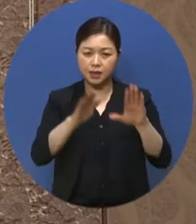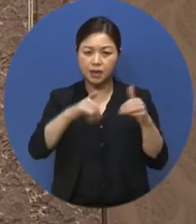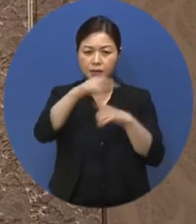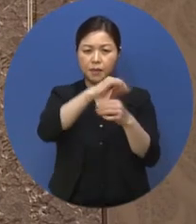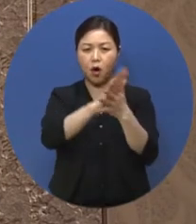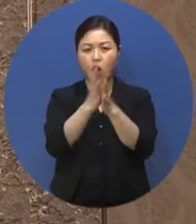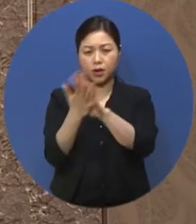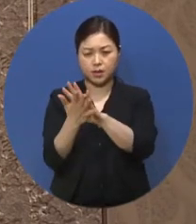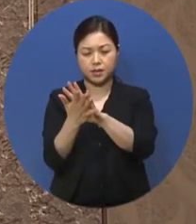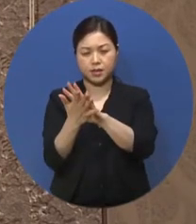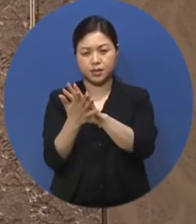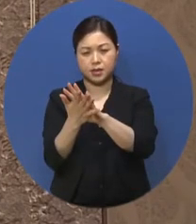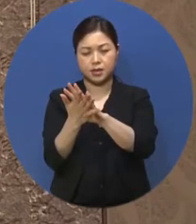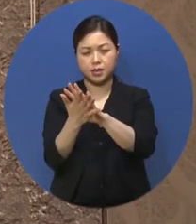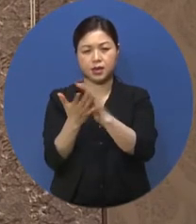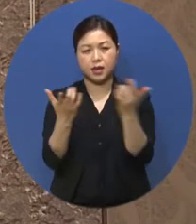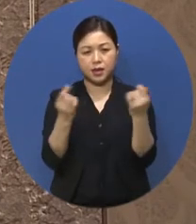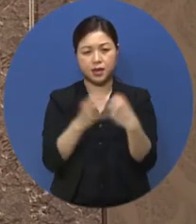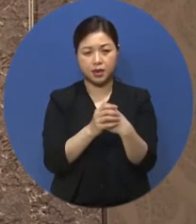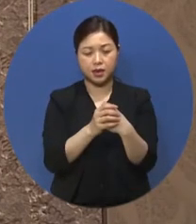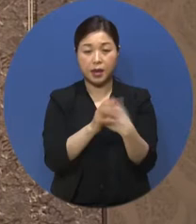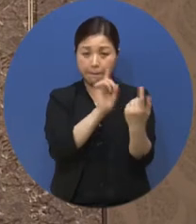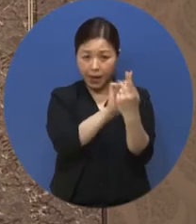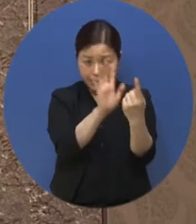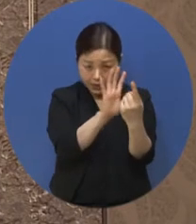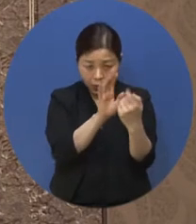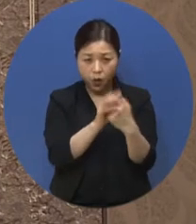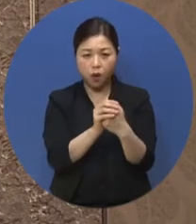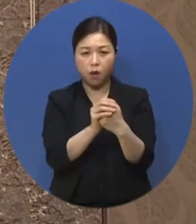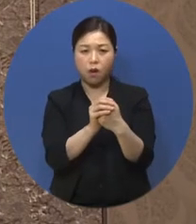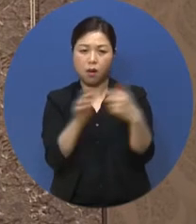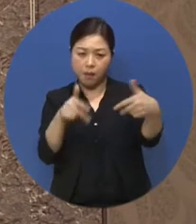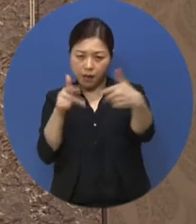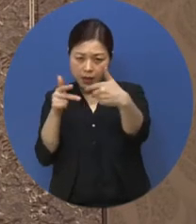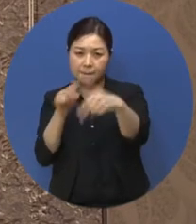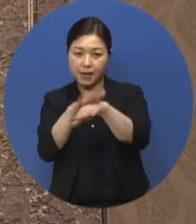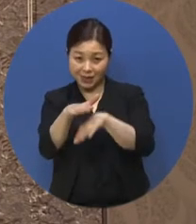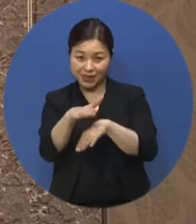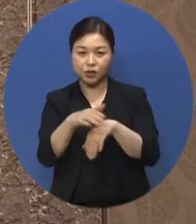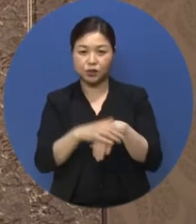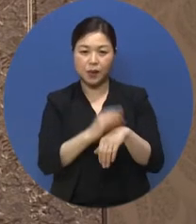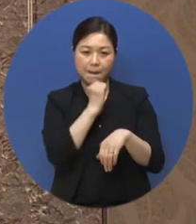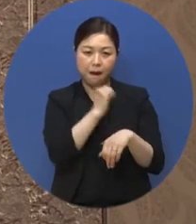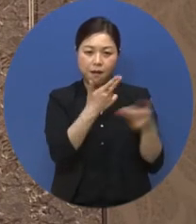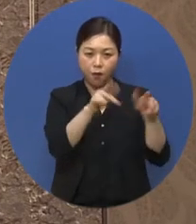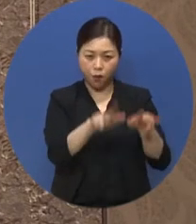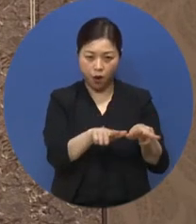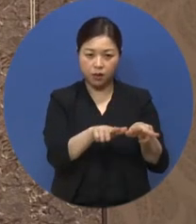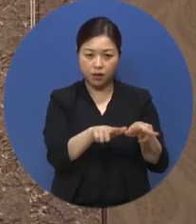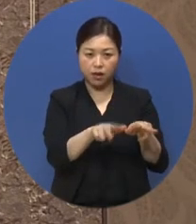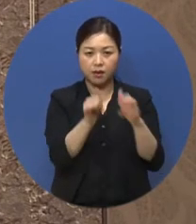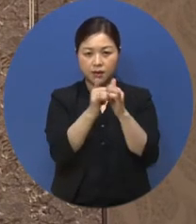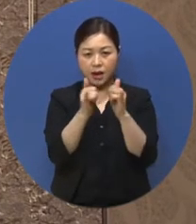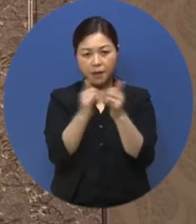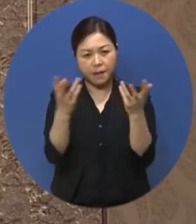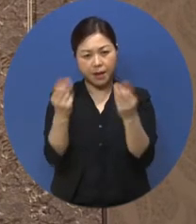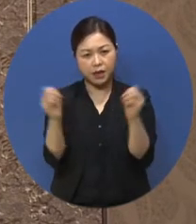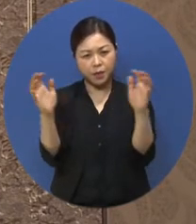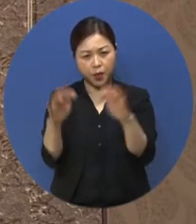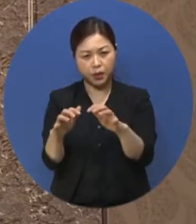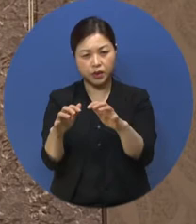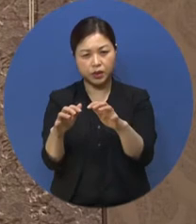것 같습니다. 이제 대면이 아니면 비대면 해서 사람이 뭐 소공원이라든가 뭐 이렇게 사람이 좀 많이 모인 데서